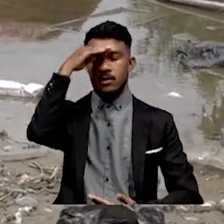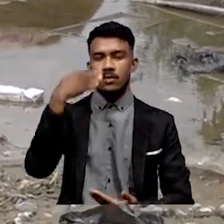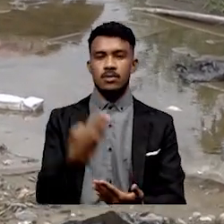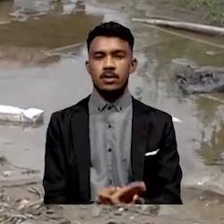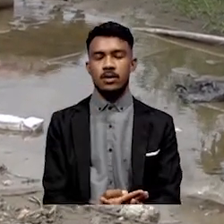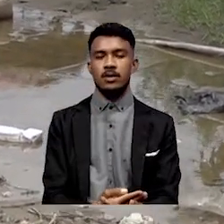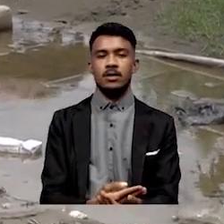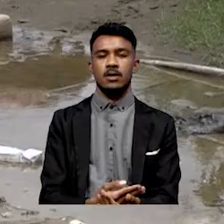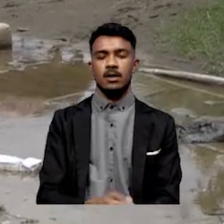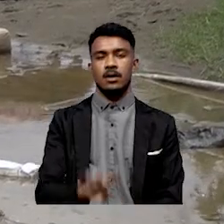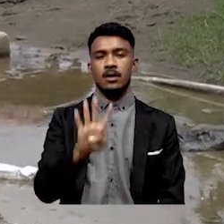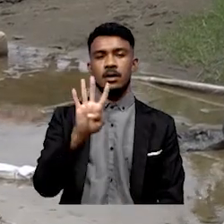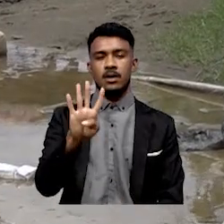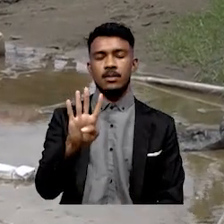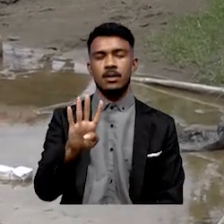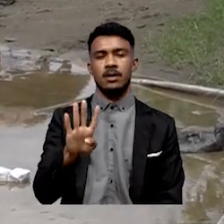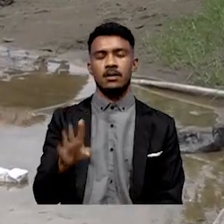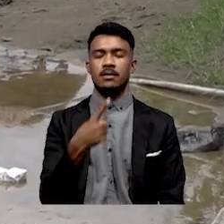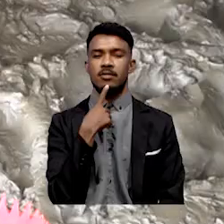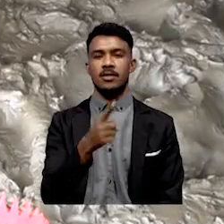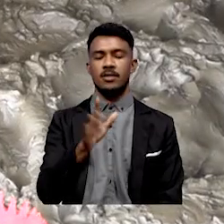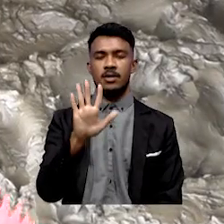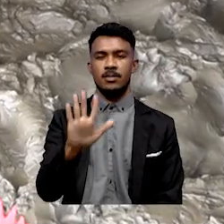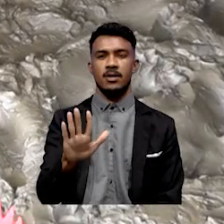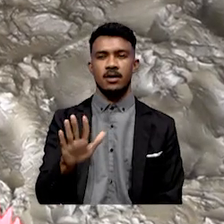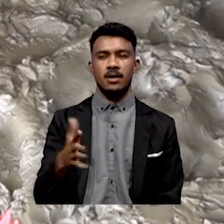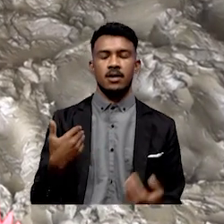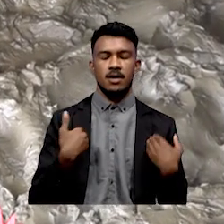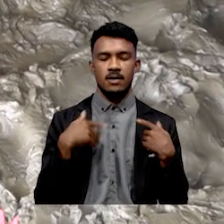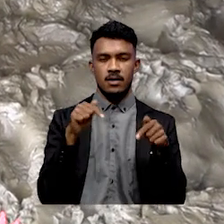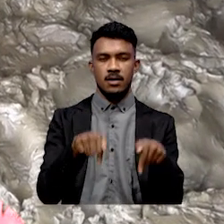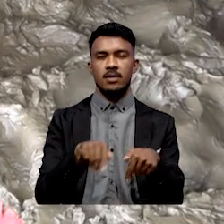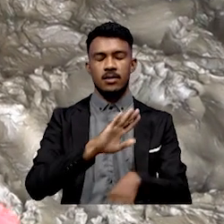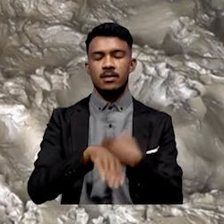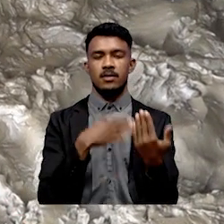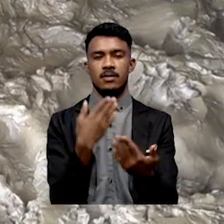mah kaya. Itu dia nain lima mah ihenai hutu. Asin.